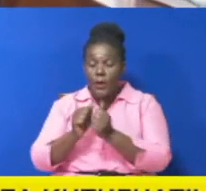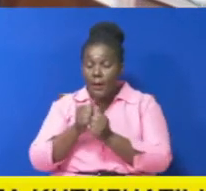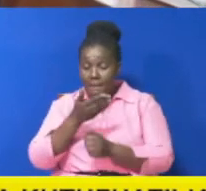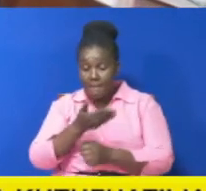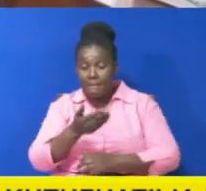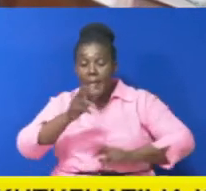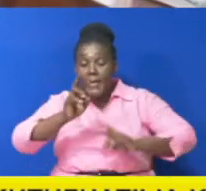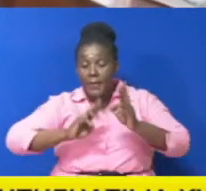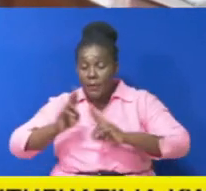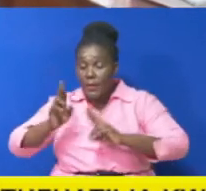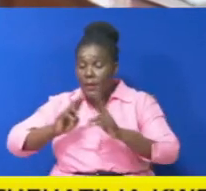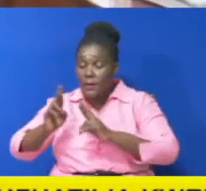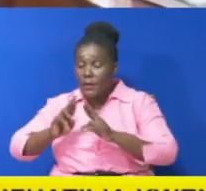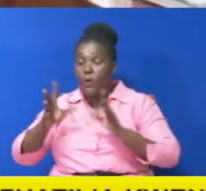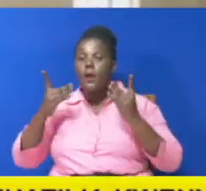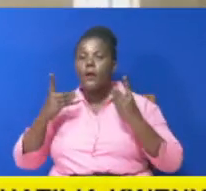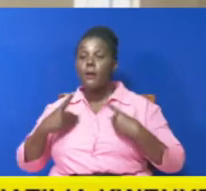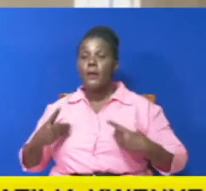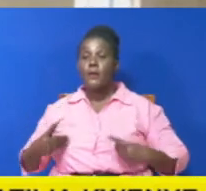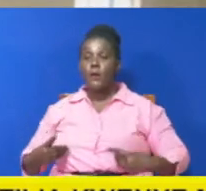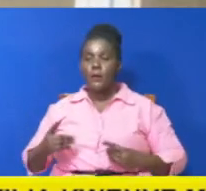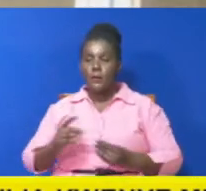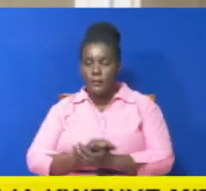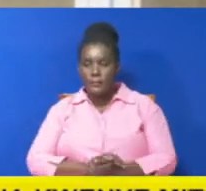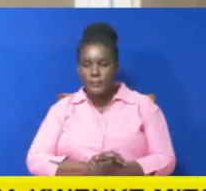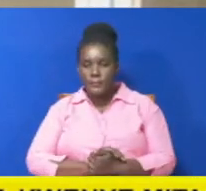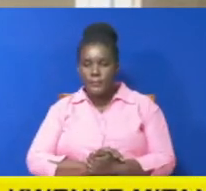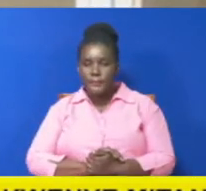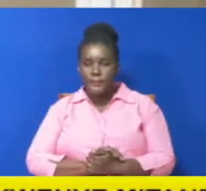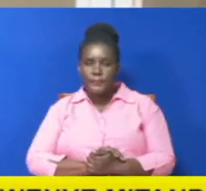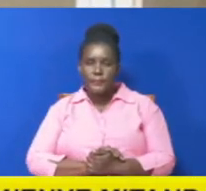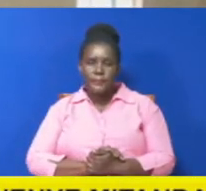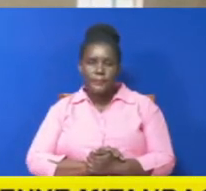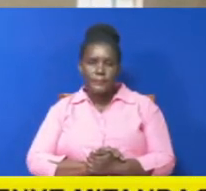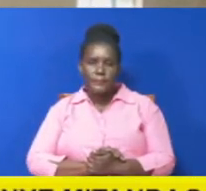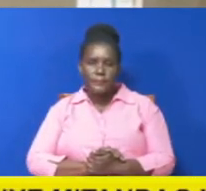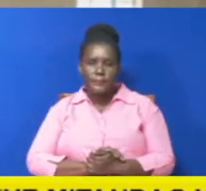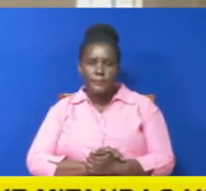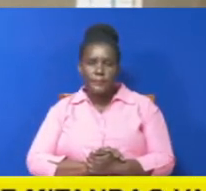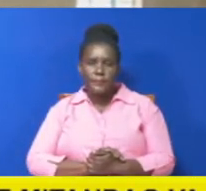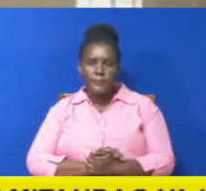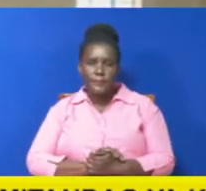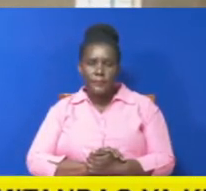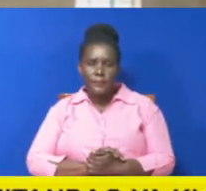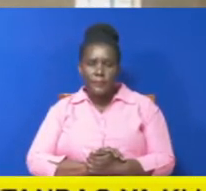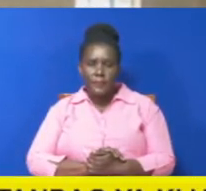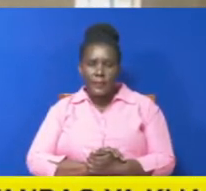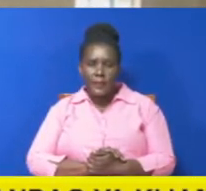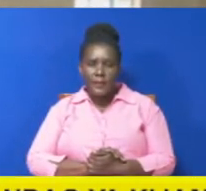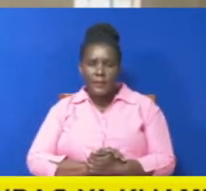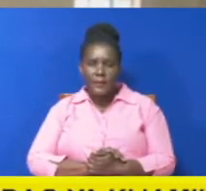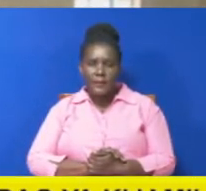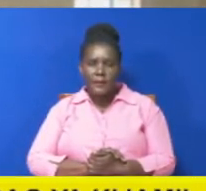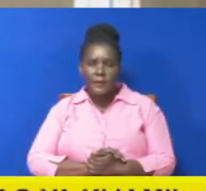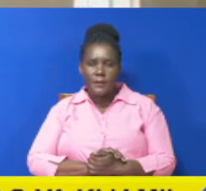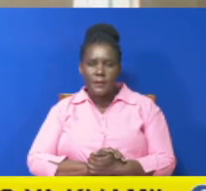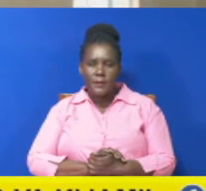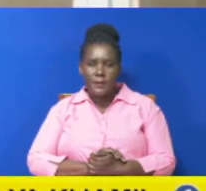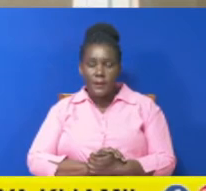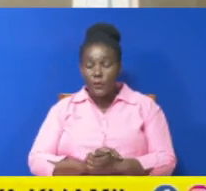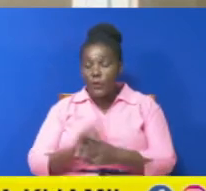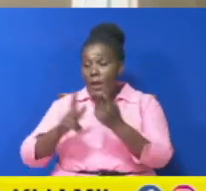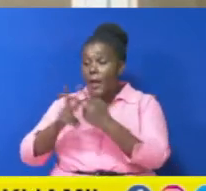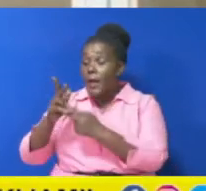katika kikao cha baraza la madiwani. Hatutatoa mikopo kwa kata ambazo bado kuna fedha nyingi. Wao waende waweke